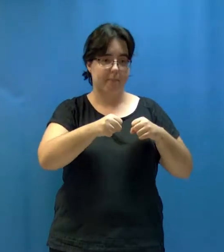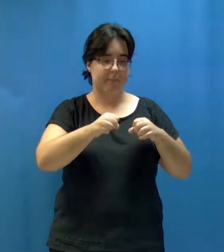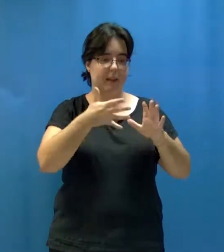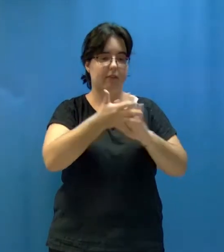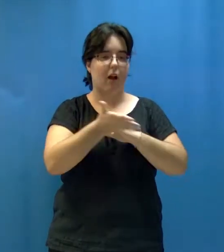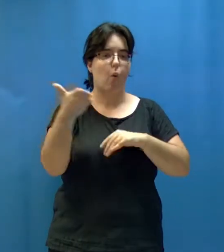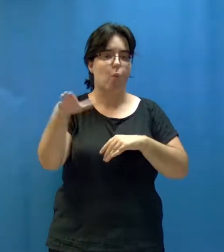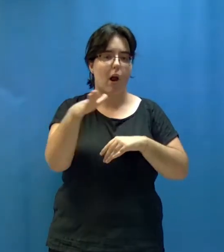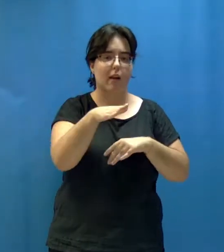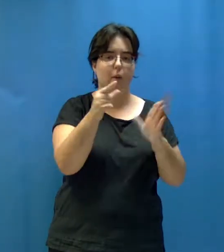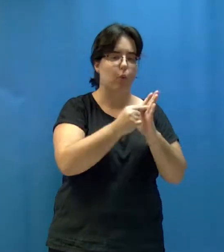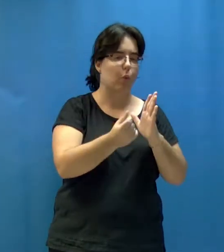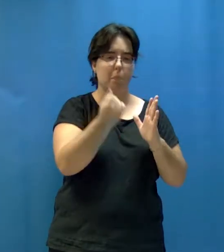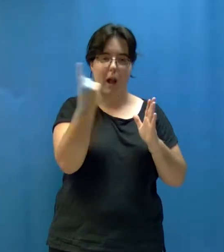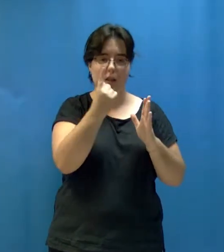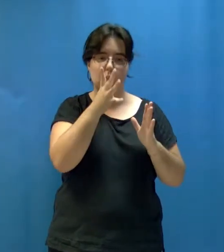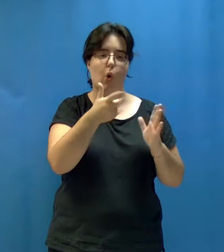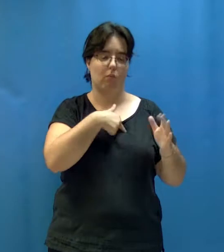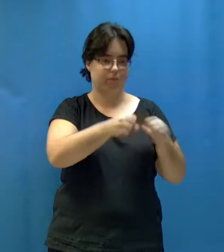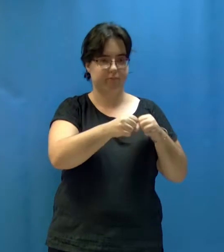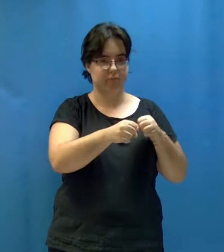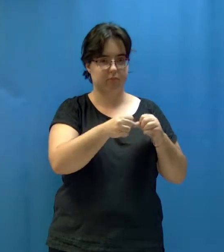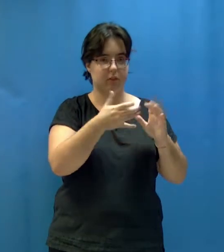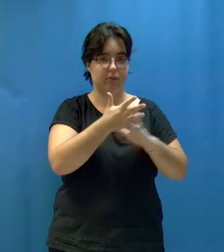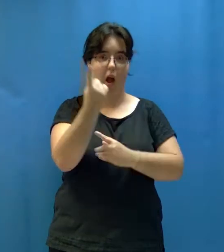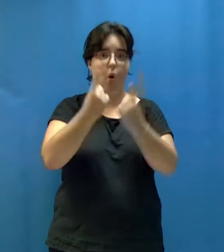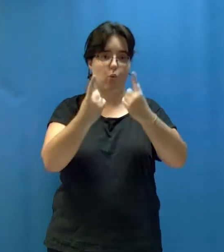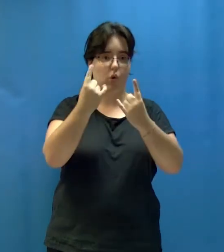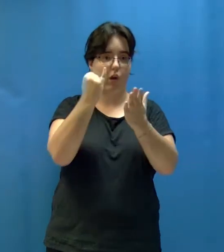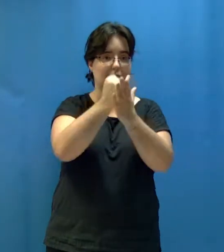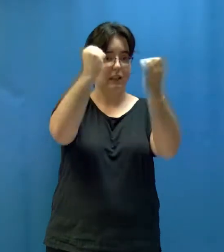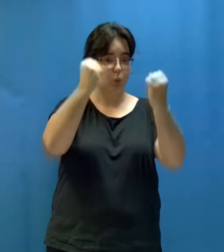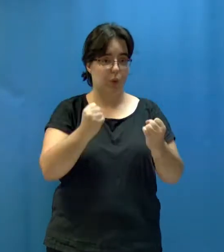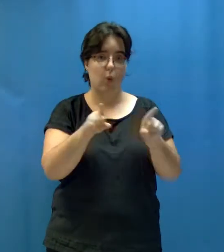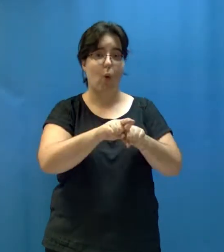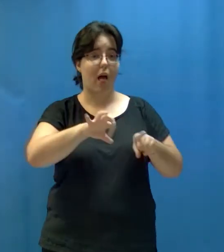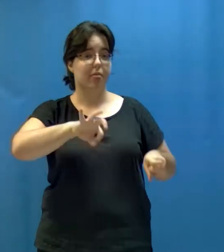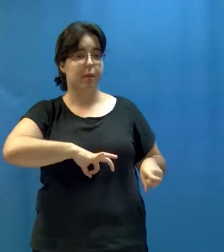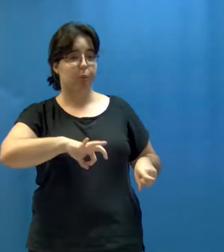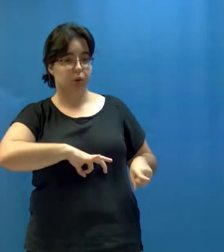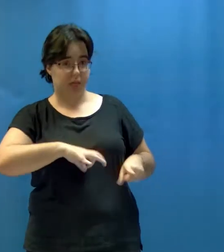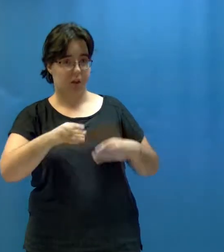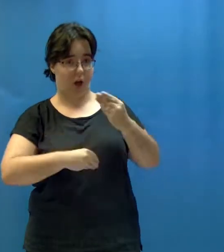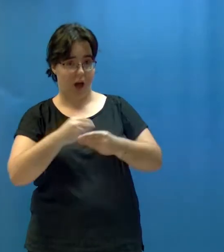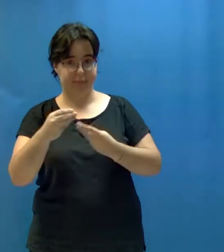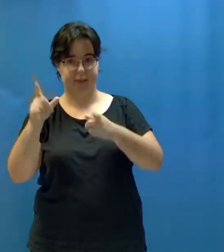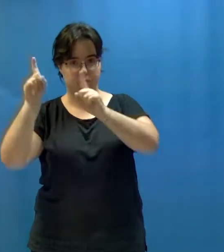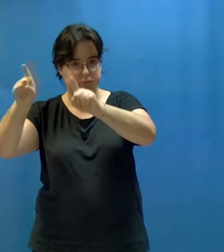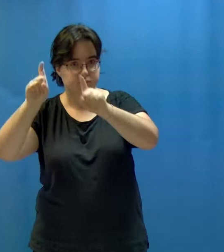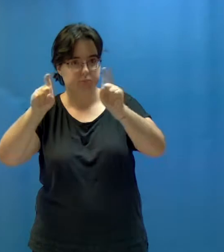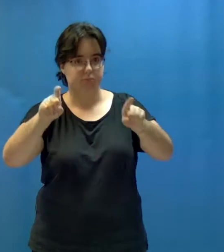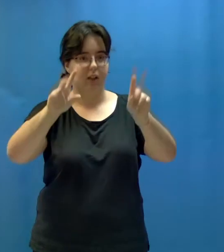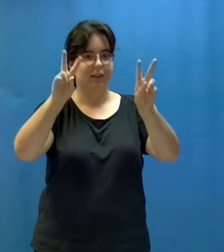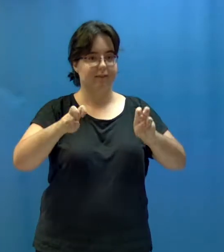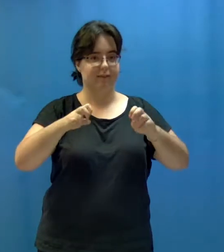país. Algunes institucions s'han posat les piles en aquest sentit, com ha fet la Diputació, amb la formació que està impartint aquests dies per a